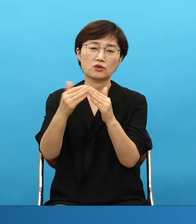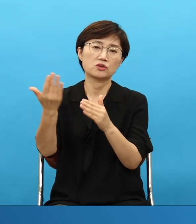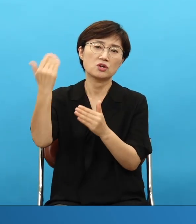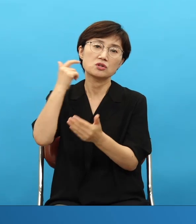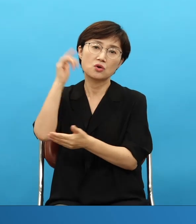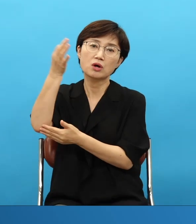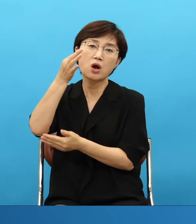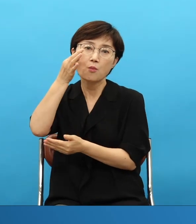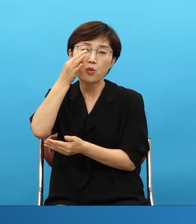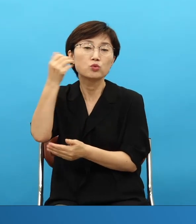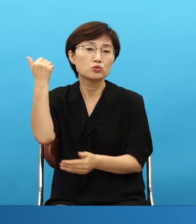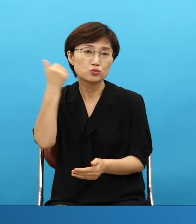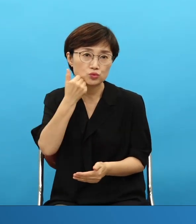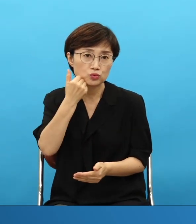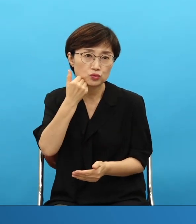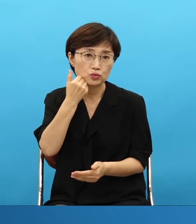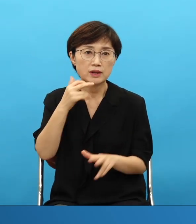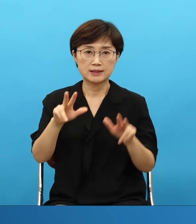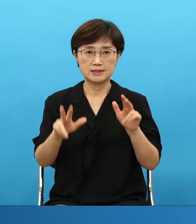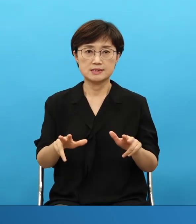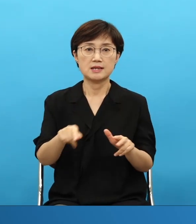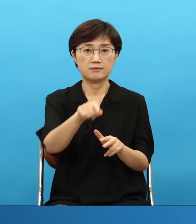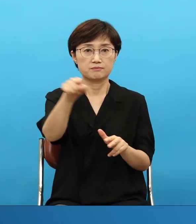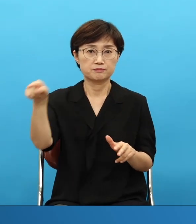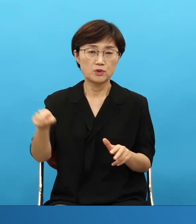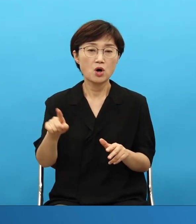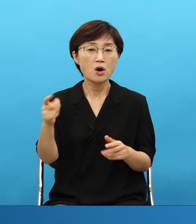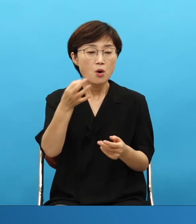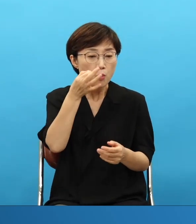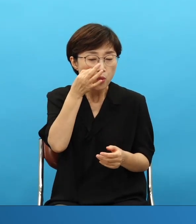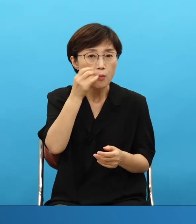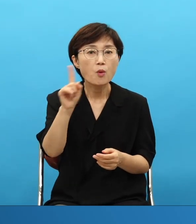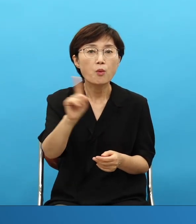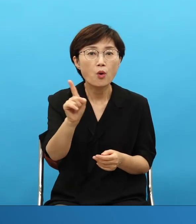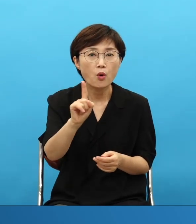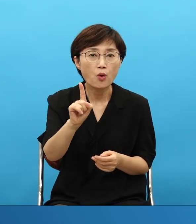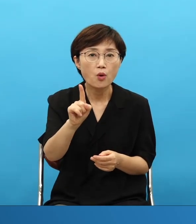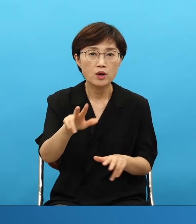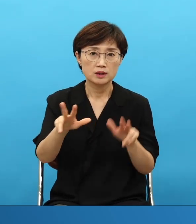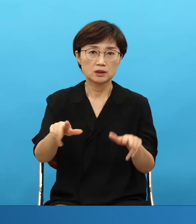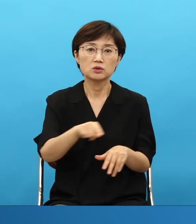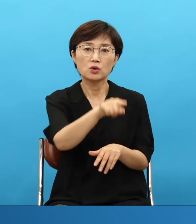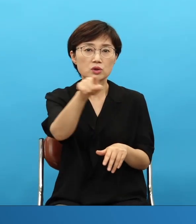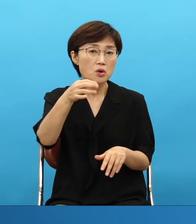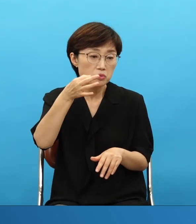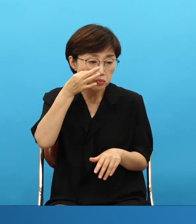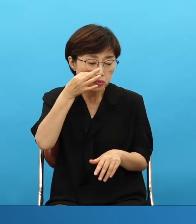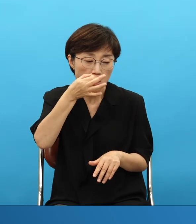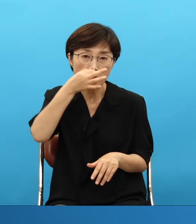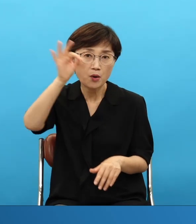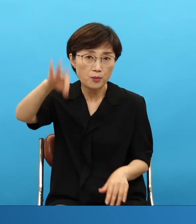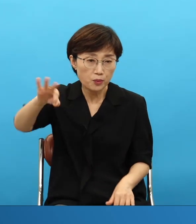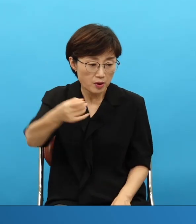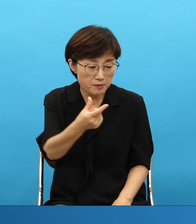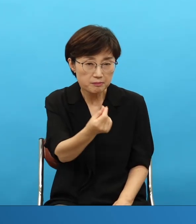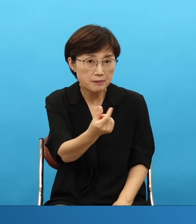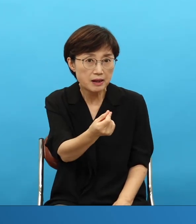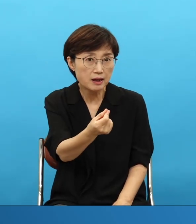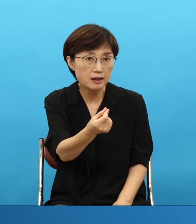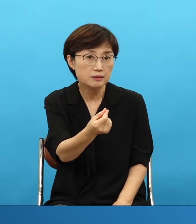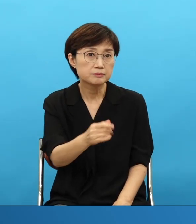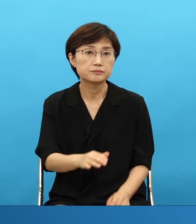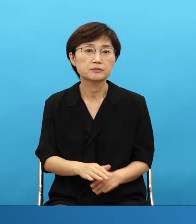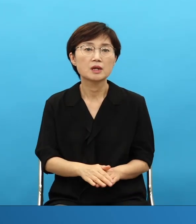본 자가 누구냐? 이제 이것이 너희에게 어떻게 보이느냐? 이것이 너희 눈에 보잘것없지